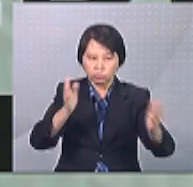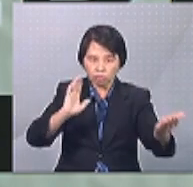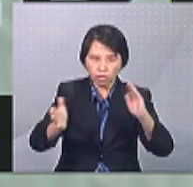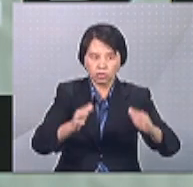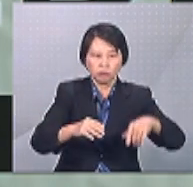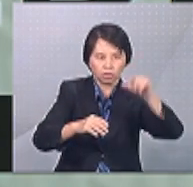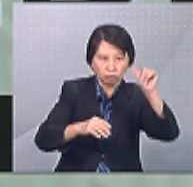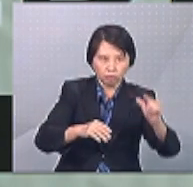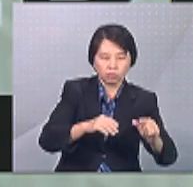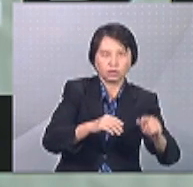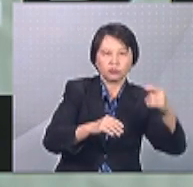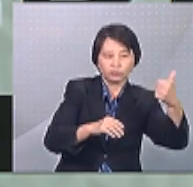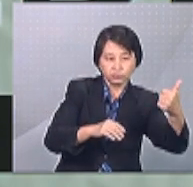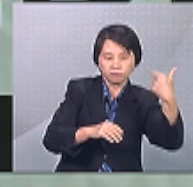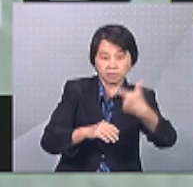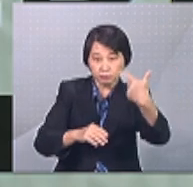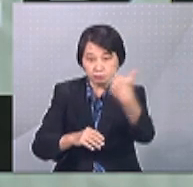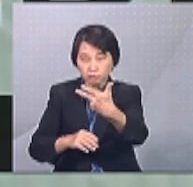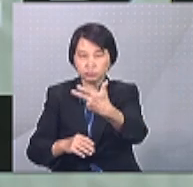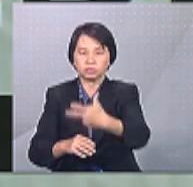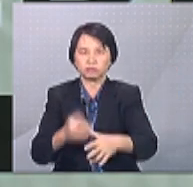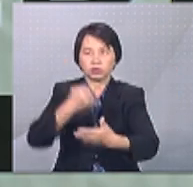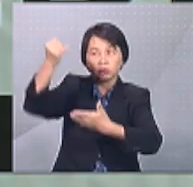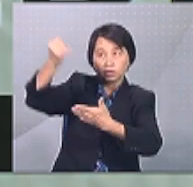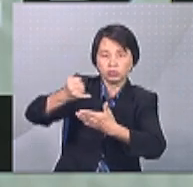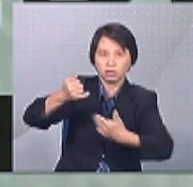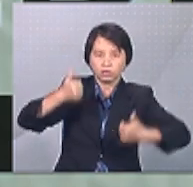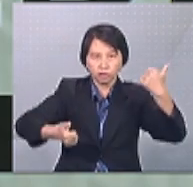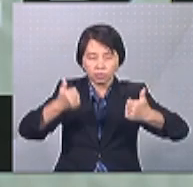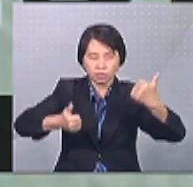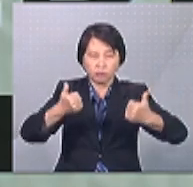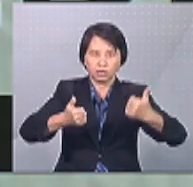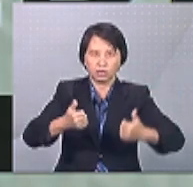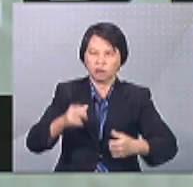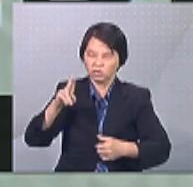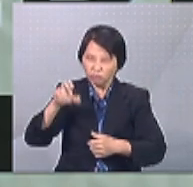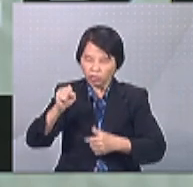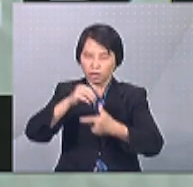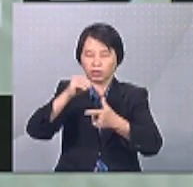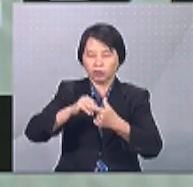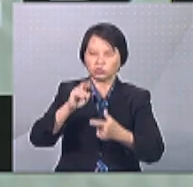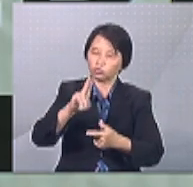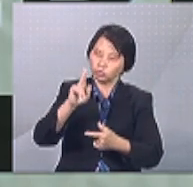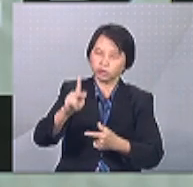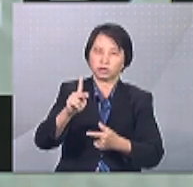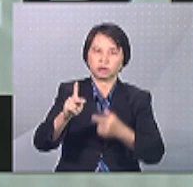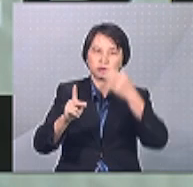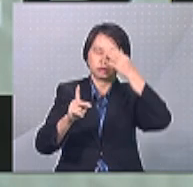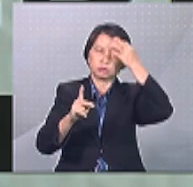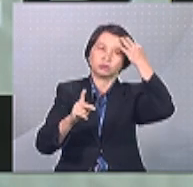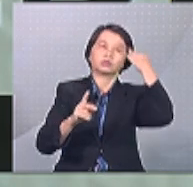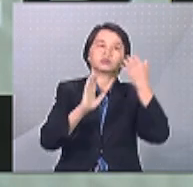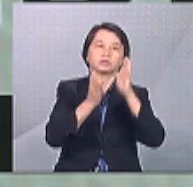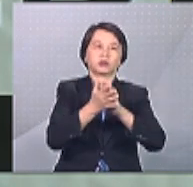pertama, gelombang kedua dan case imported sama ada daripada US ke daripada UK. Jadi dia